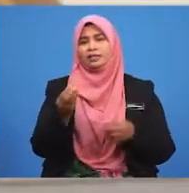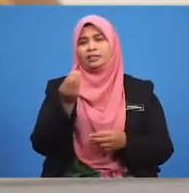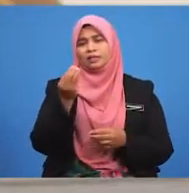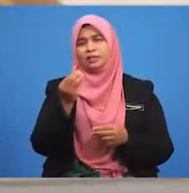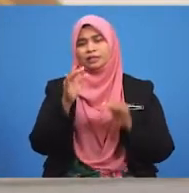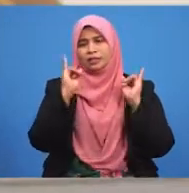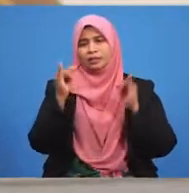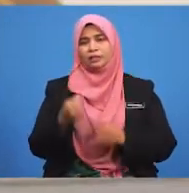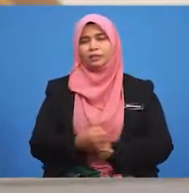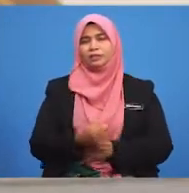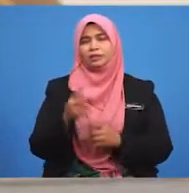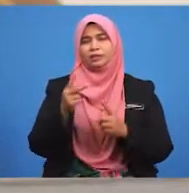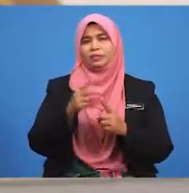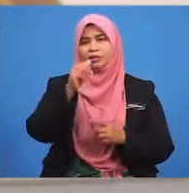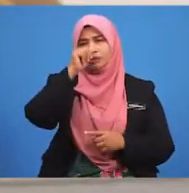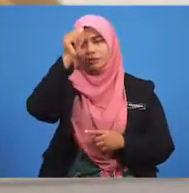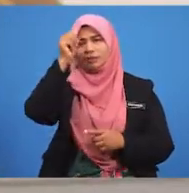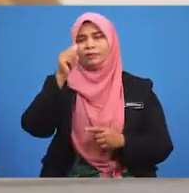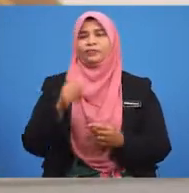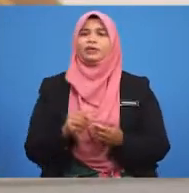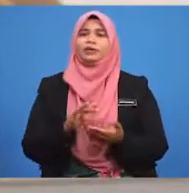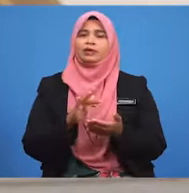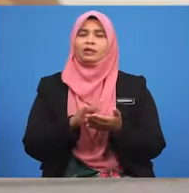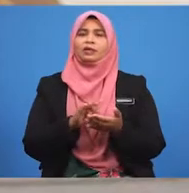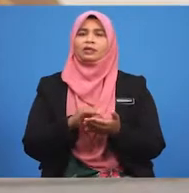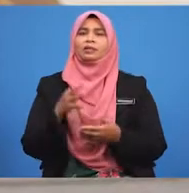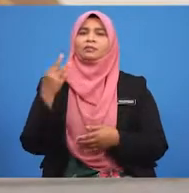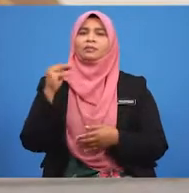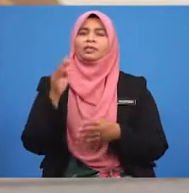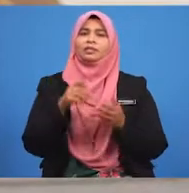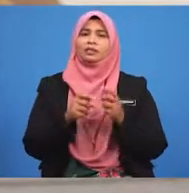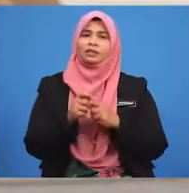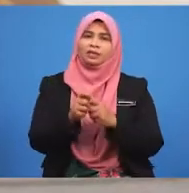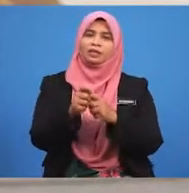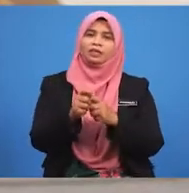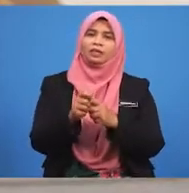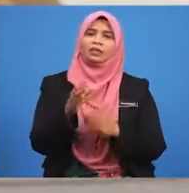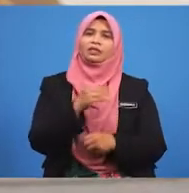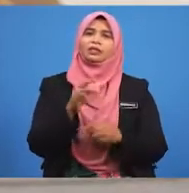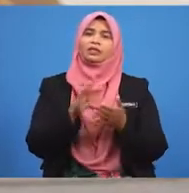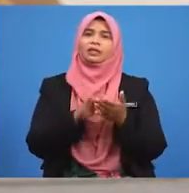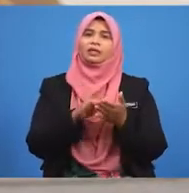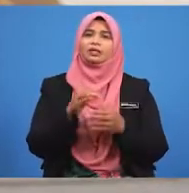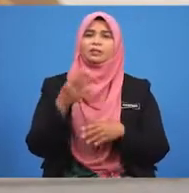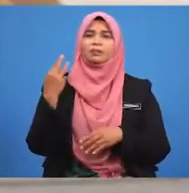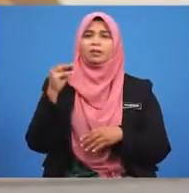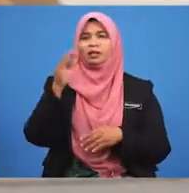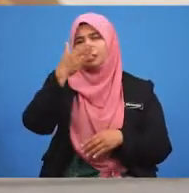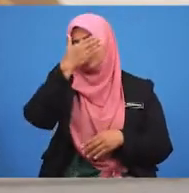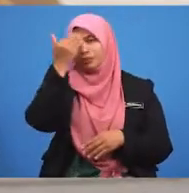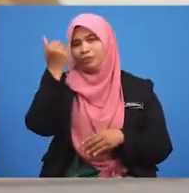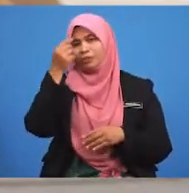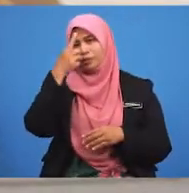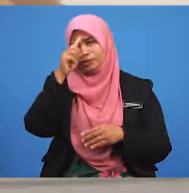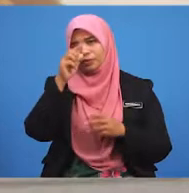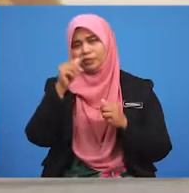sedikit ibadahnya kepada Allah. Kadang-kadang mereka taat kepada Allah dan kadang-kadang mereka sedikit alpa